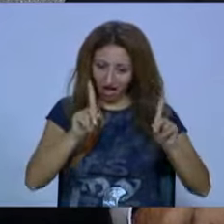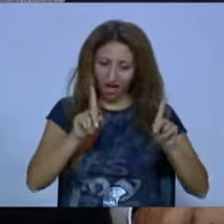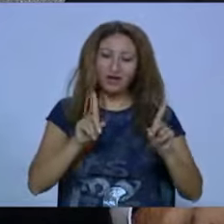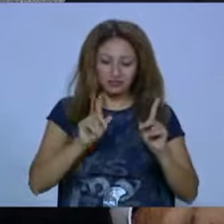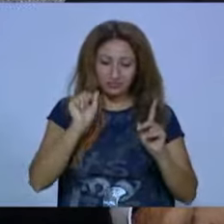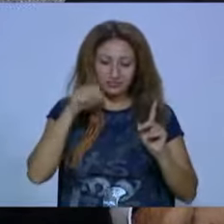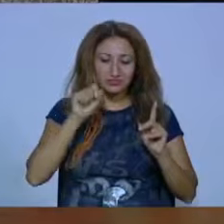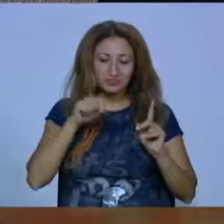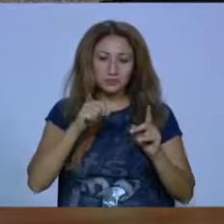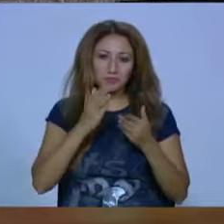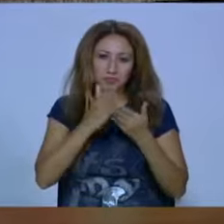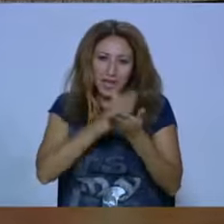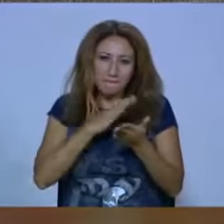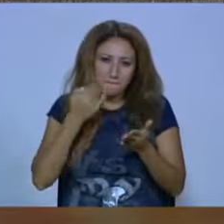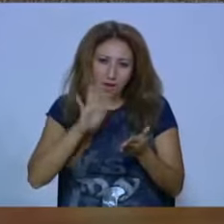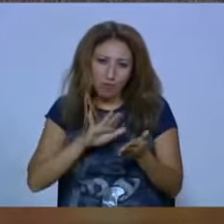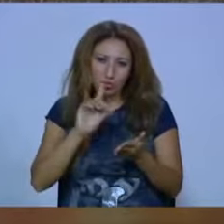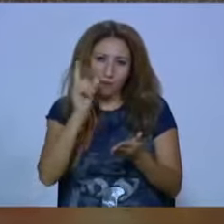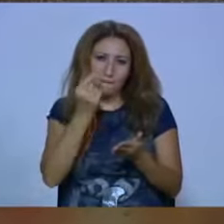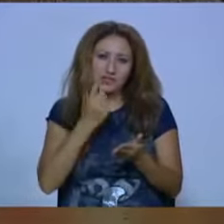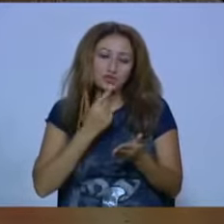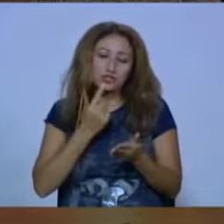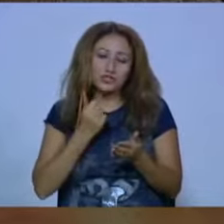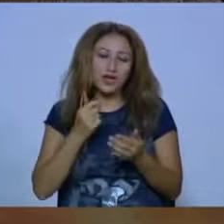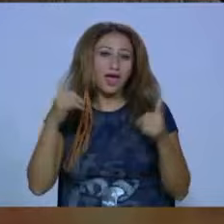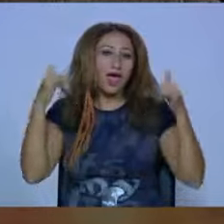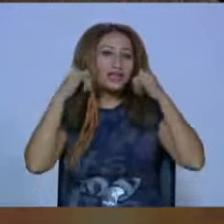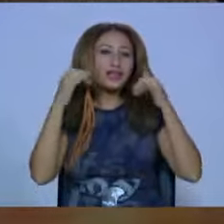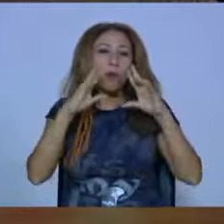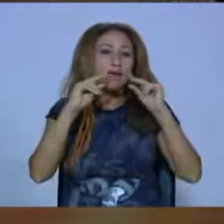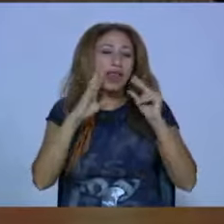علاء قبل وفاته تقصد؟ بالظبط. احكي لي ايه اللي حصل فيها.